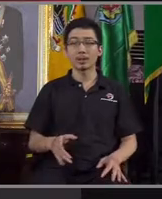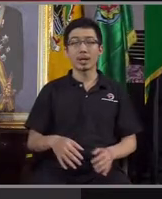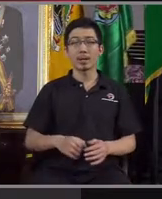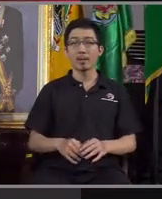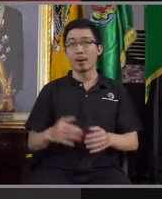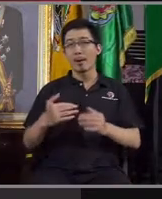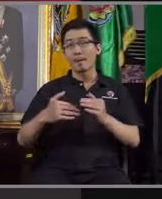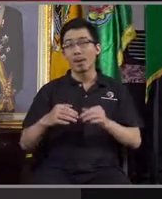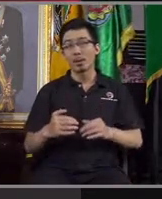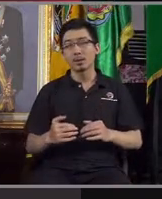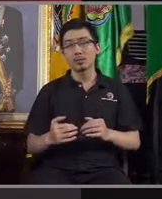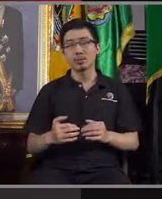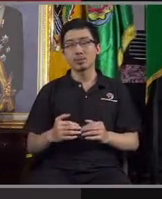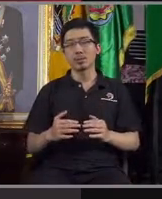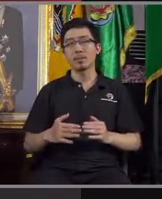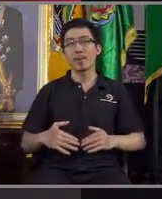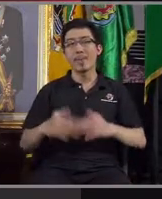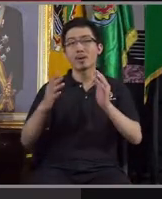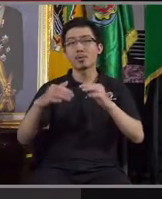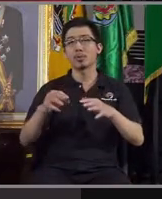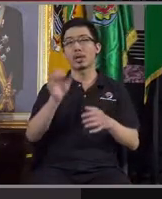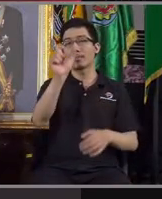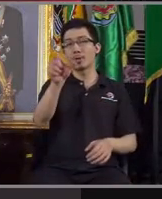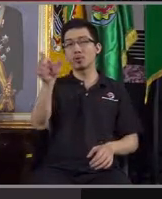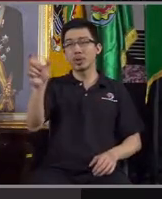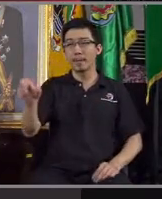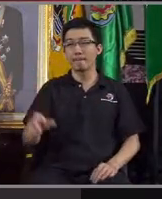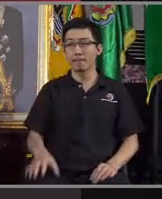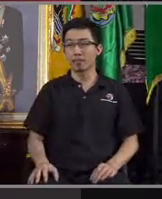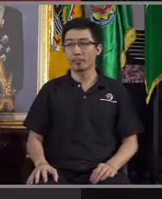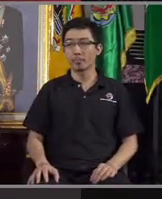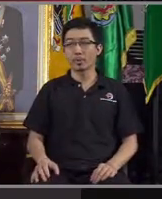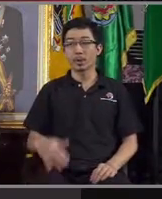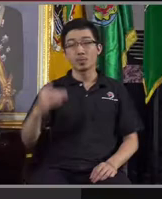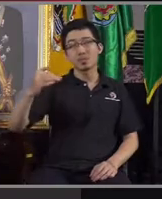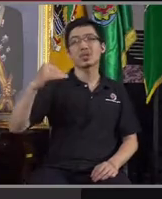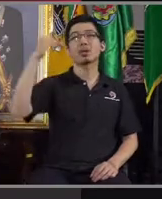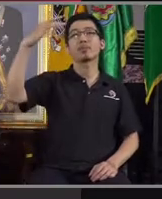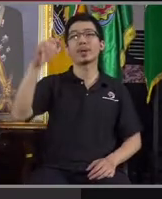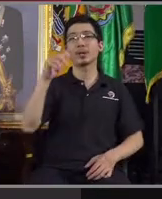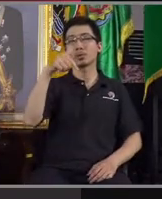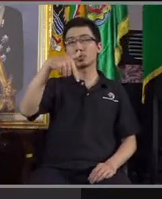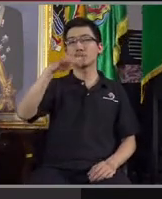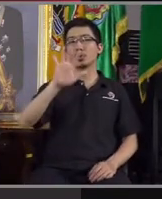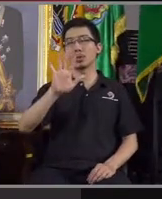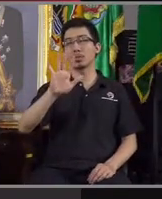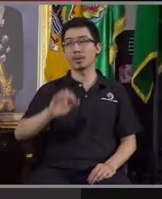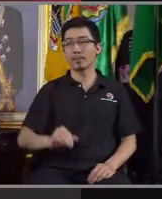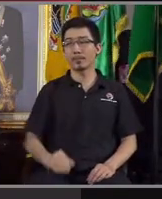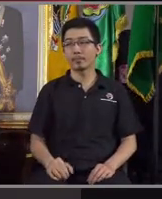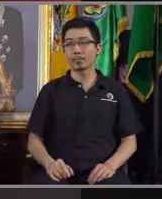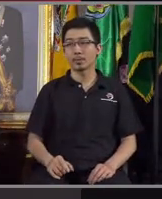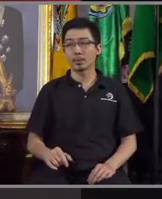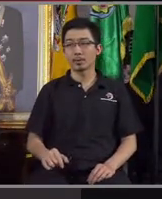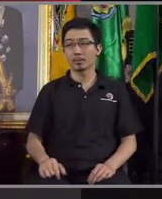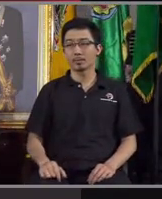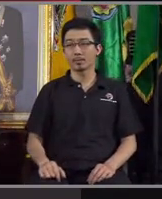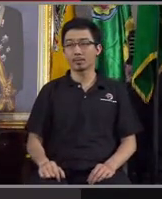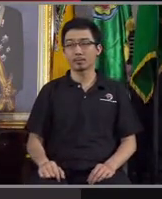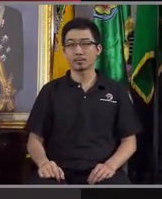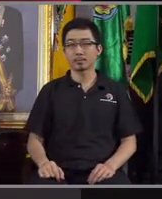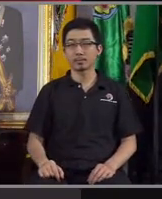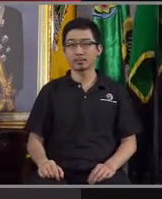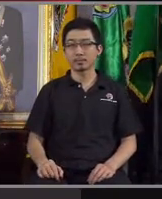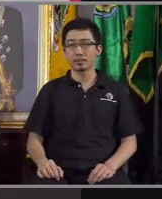manusia. Ini sudah mencapai hampir 75 untuk di Kabupaten Semarang, dan ini lebih tinggi dari